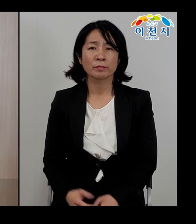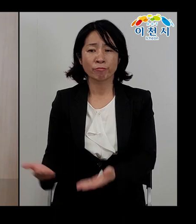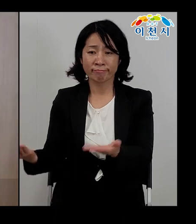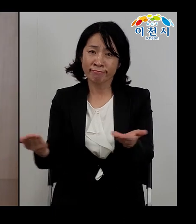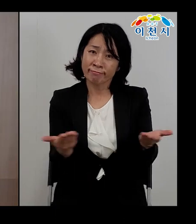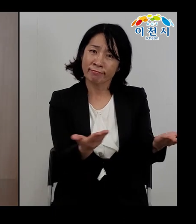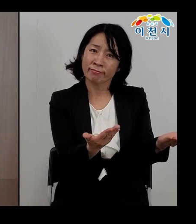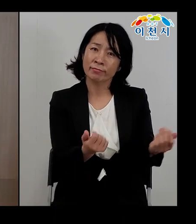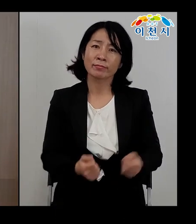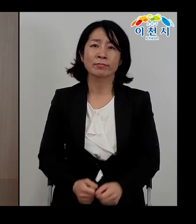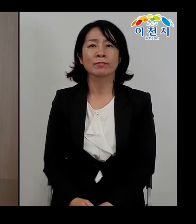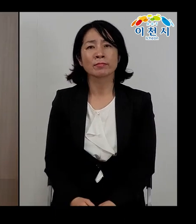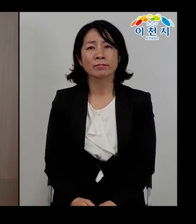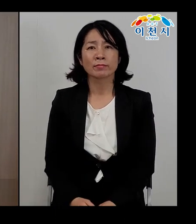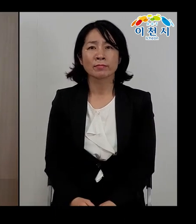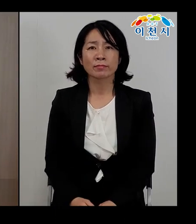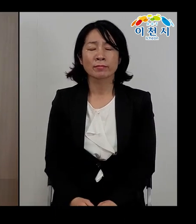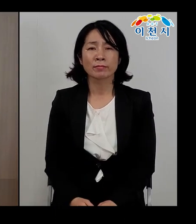네, 이 집입니다.